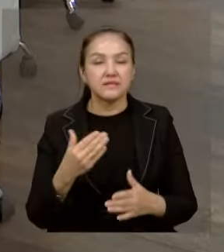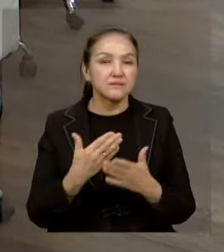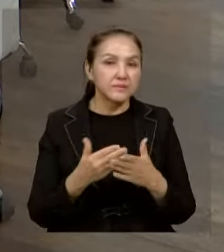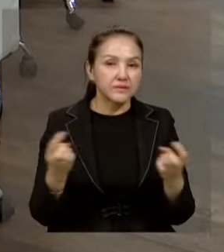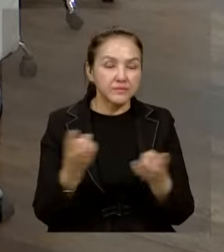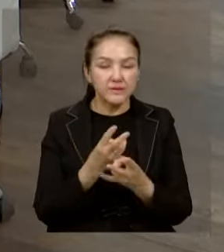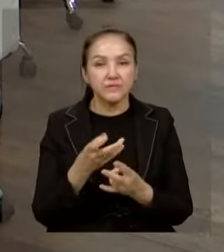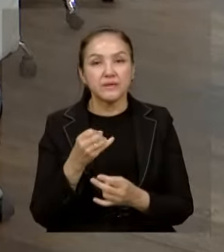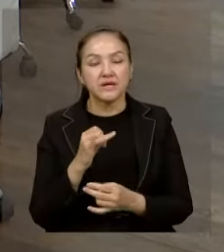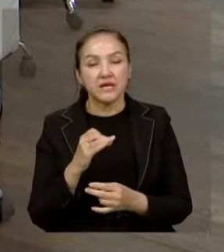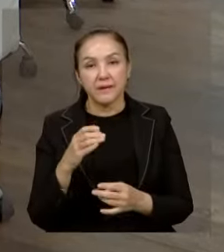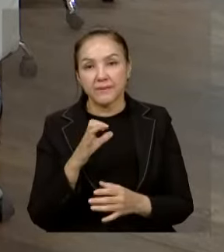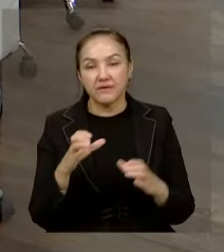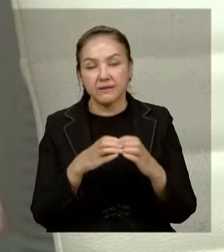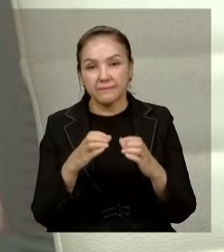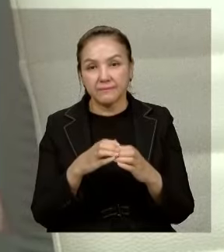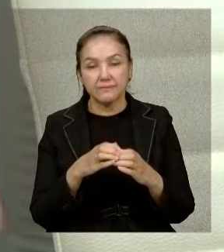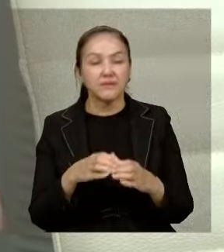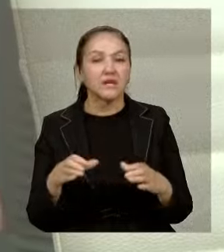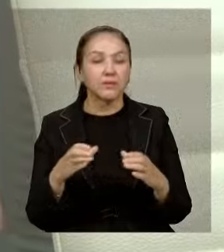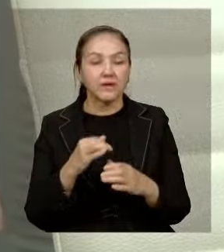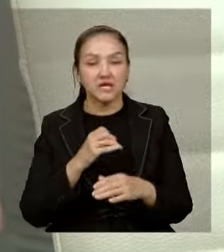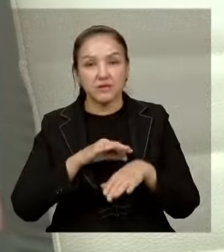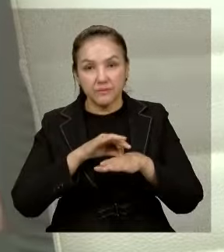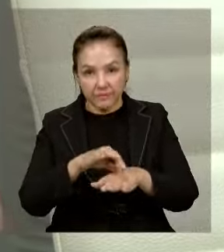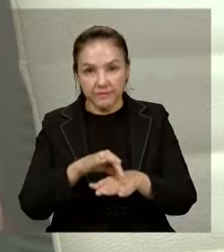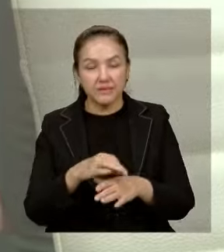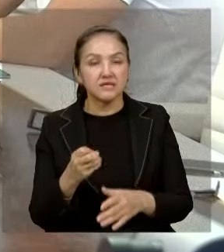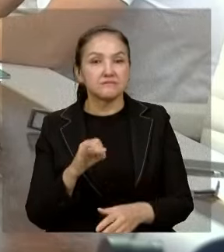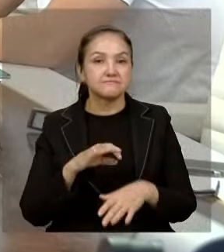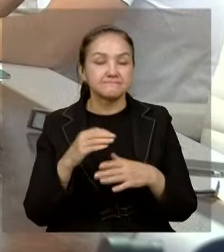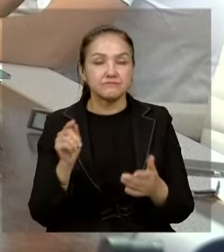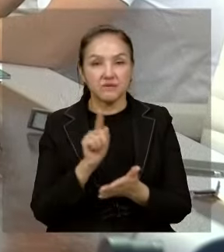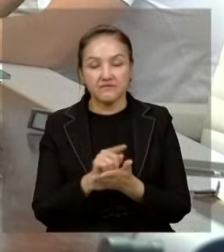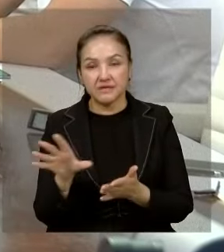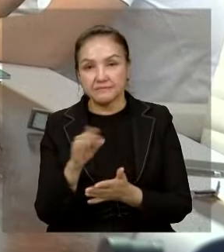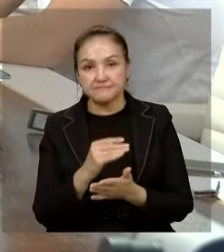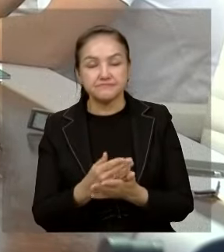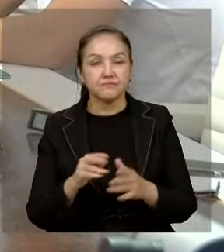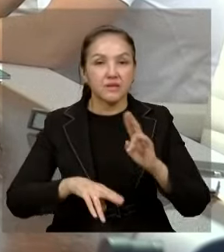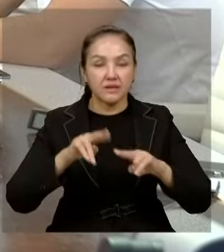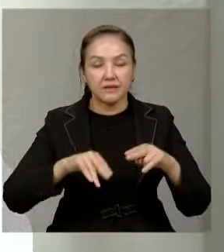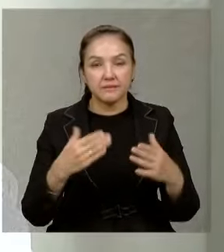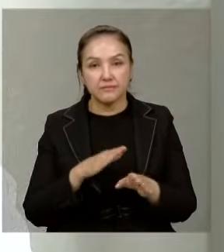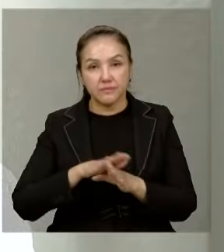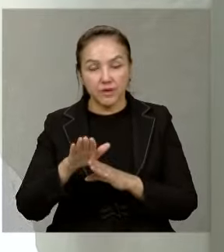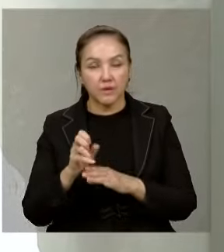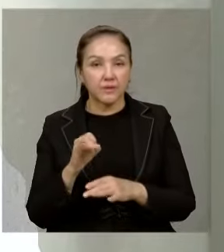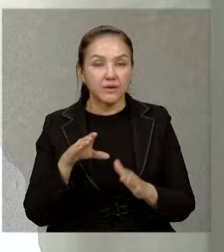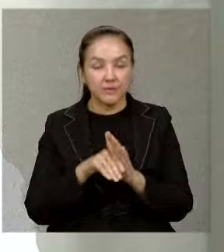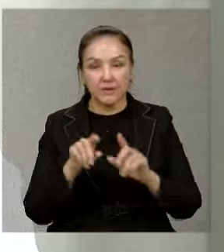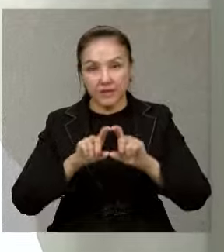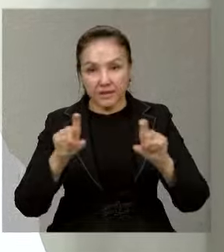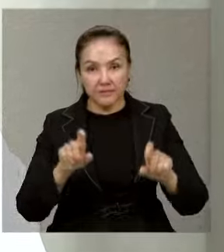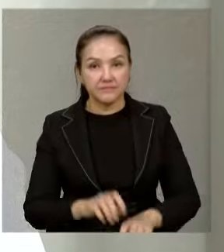необходимого квалифицированного кадрового состава компания реализатор проекта должна сопровождать Весь процесс строительства и полного введения объектов